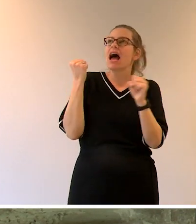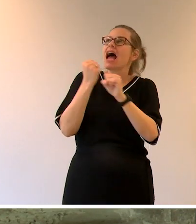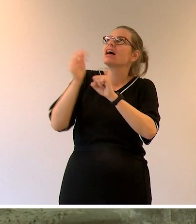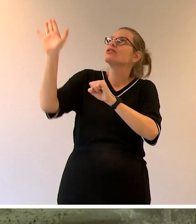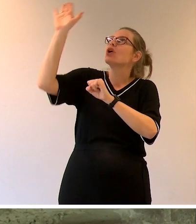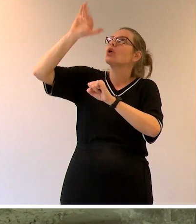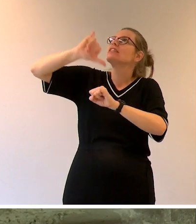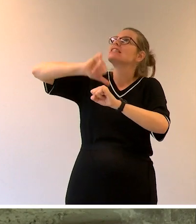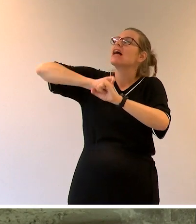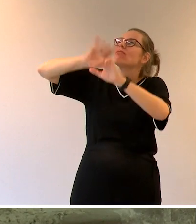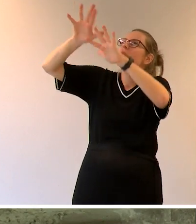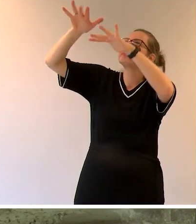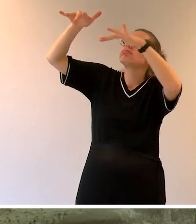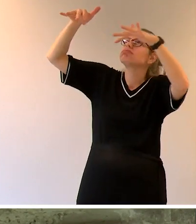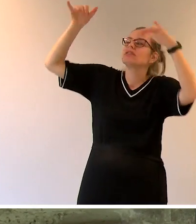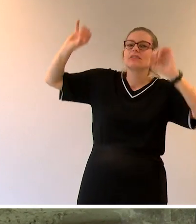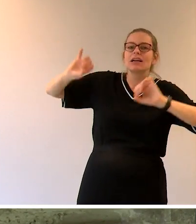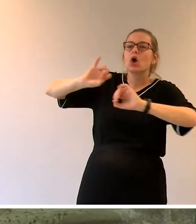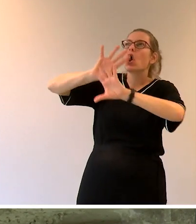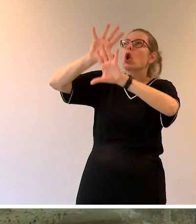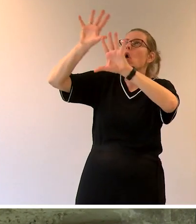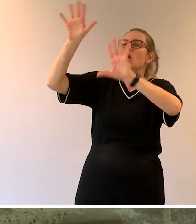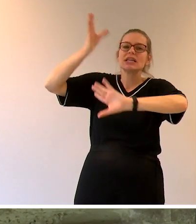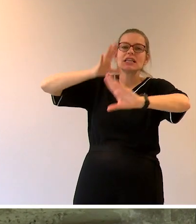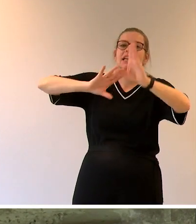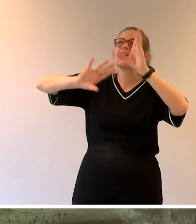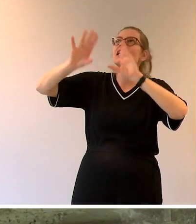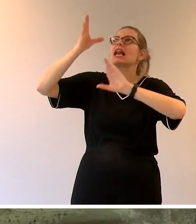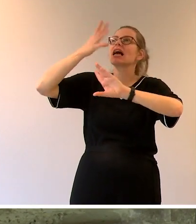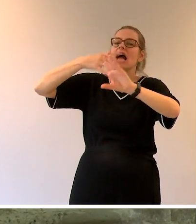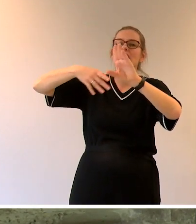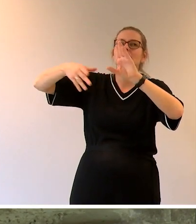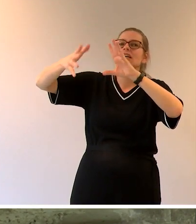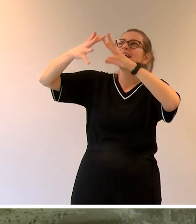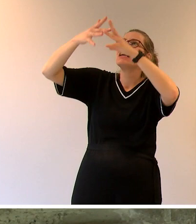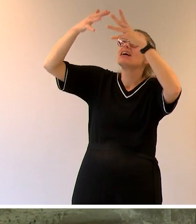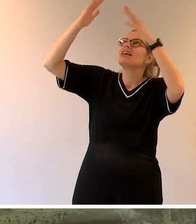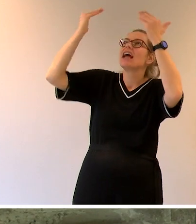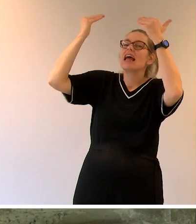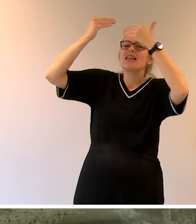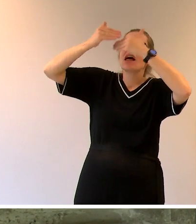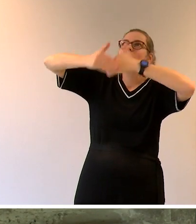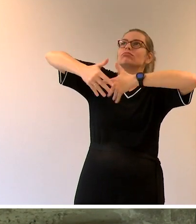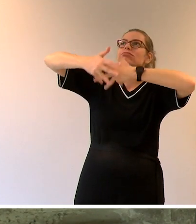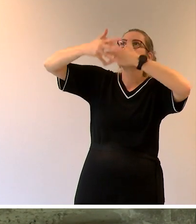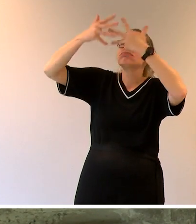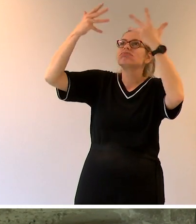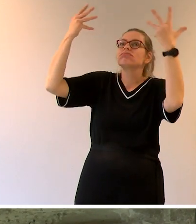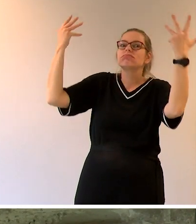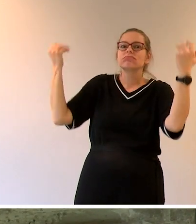God zelf, zijn glorie, zijn heerlijkheid, die de hele nacht in het licht